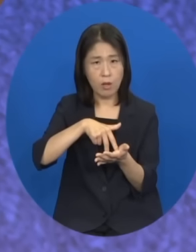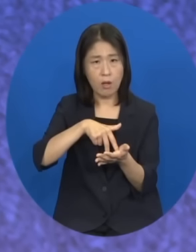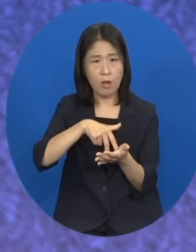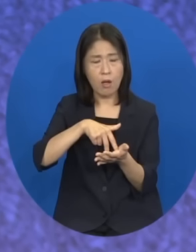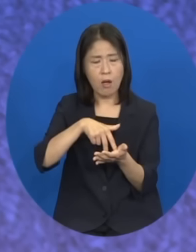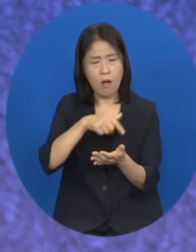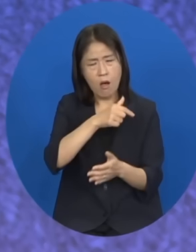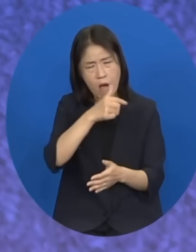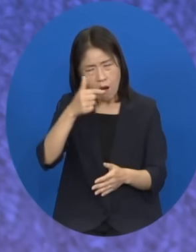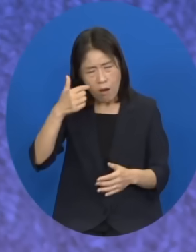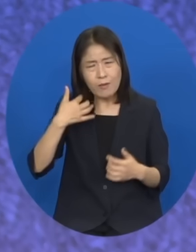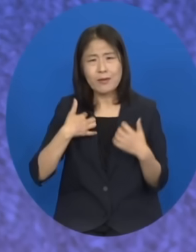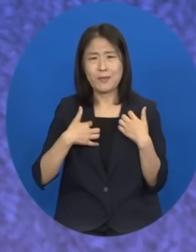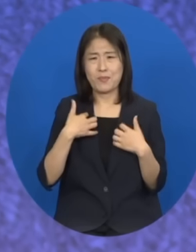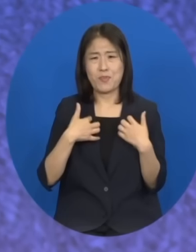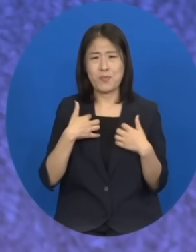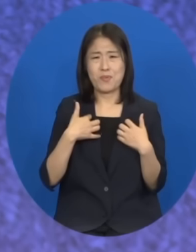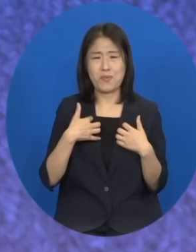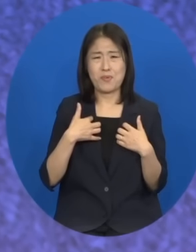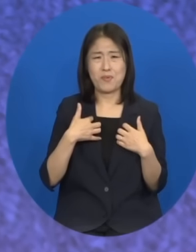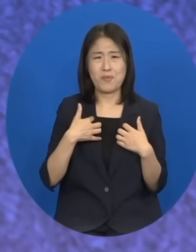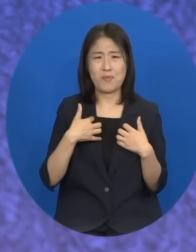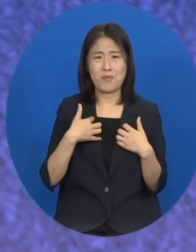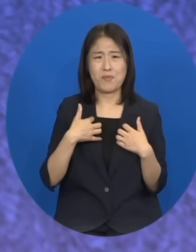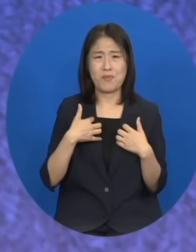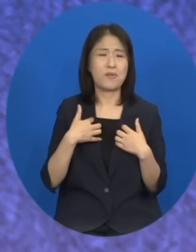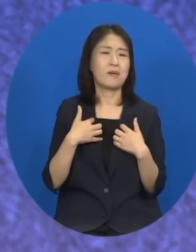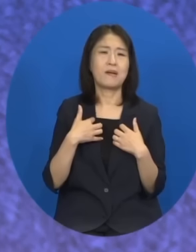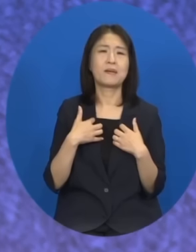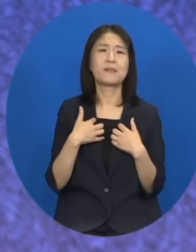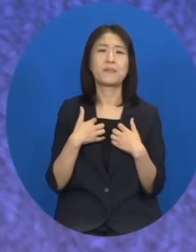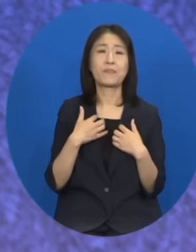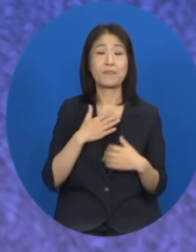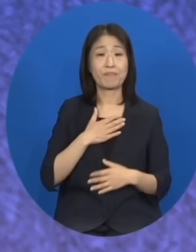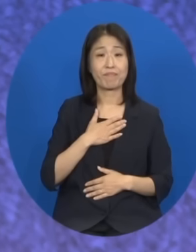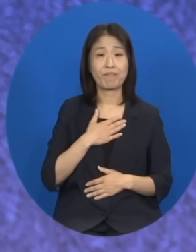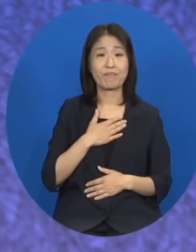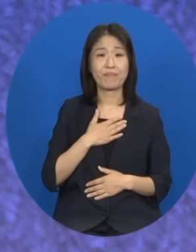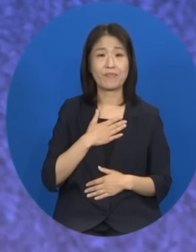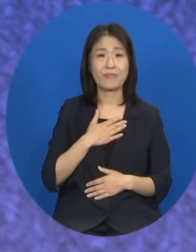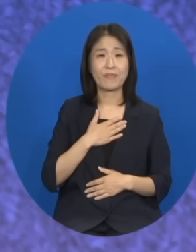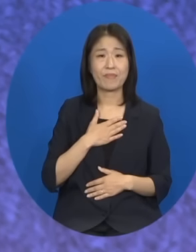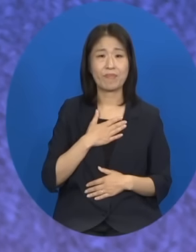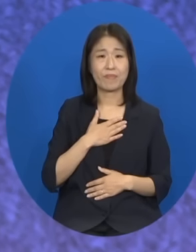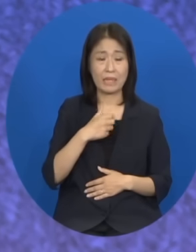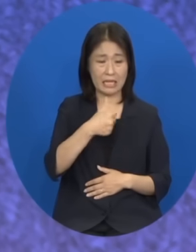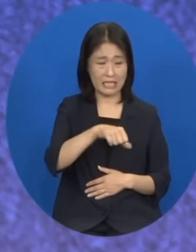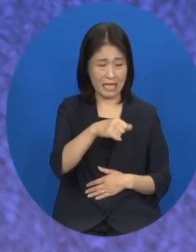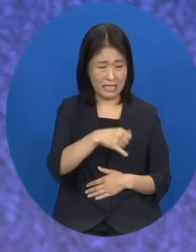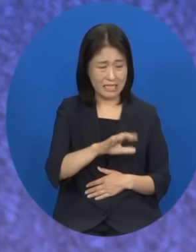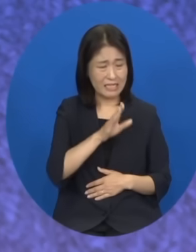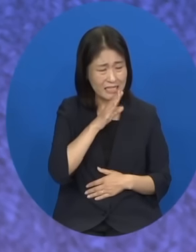너무 기쁜 거예요. 정말 자기가 그 집에 친자식과 같이